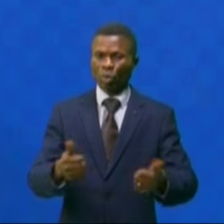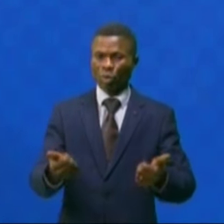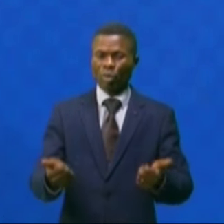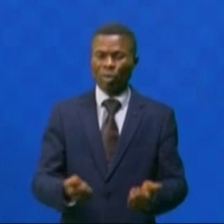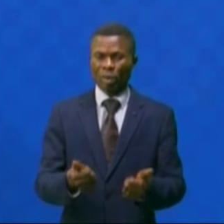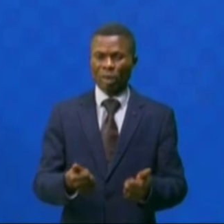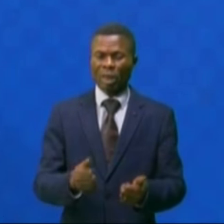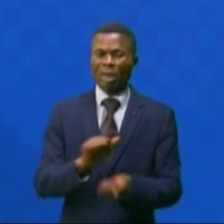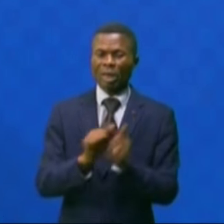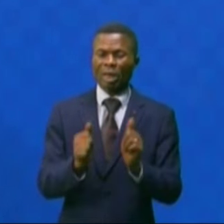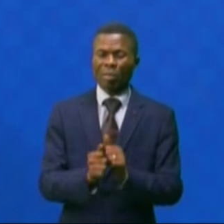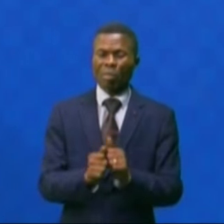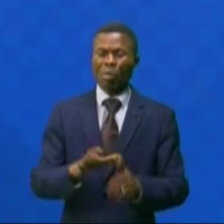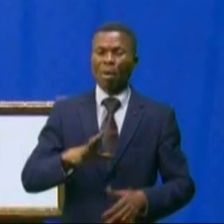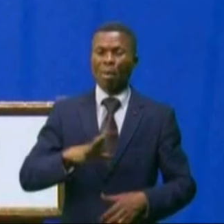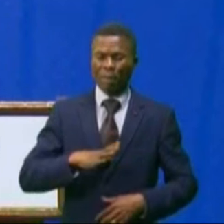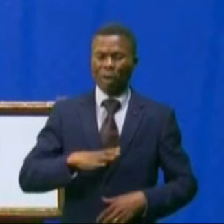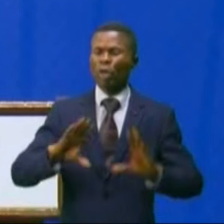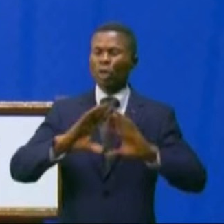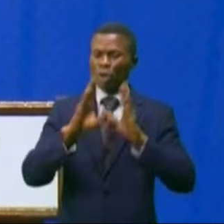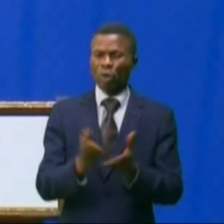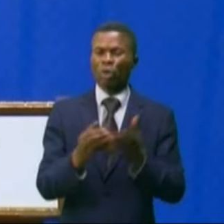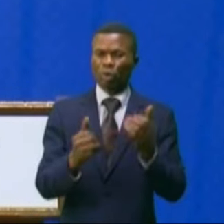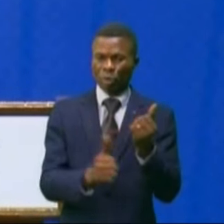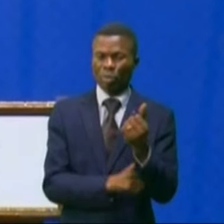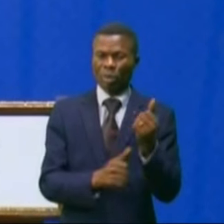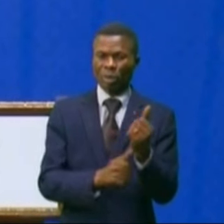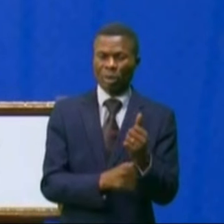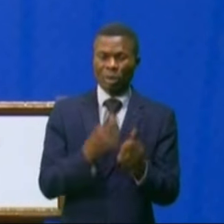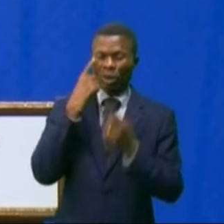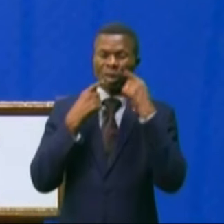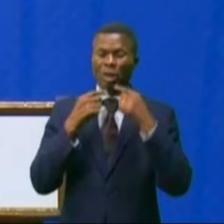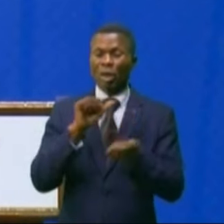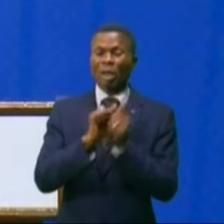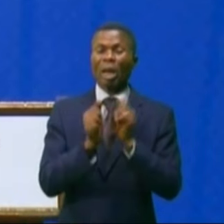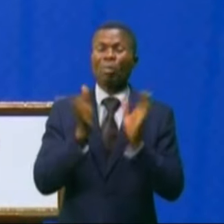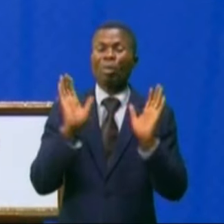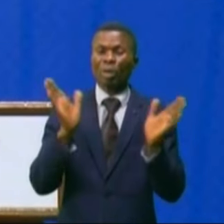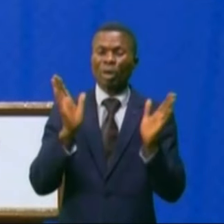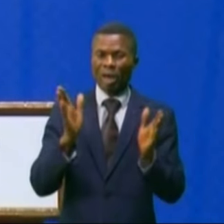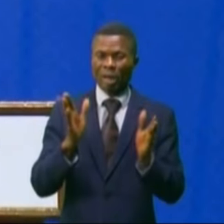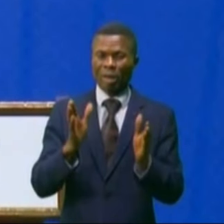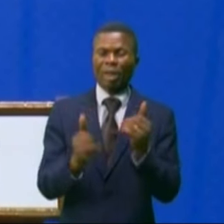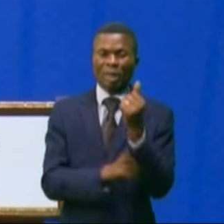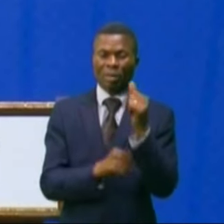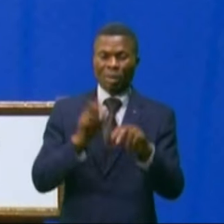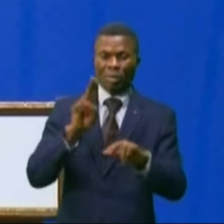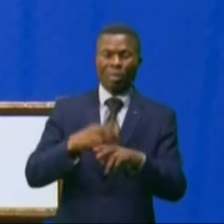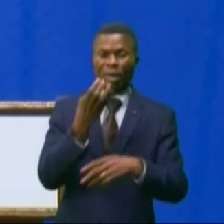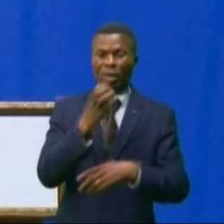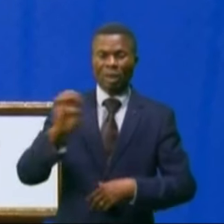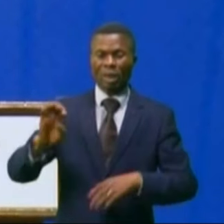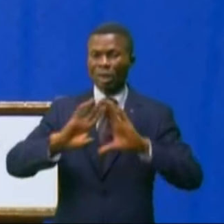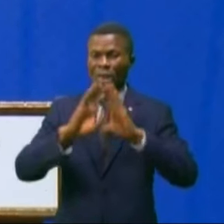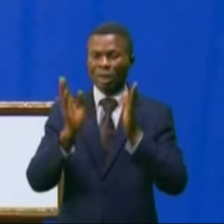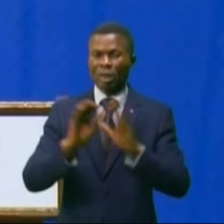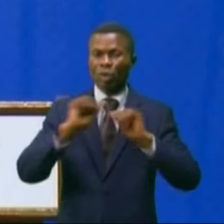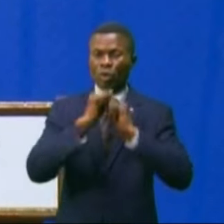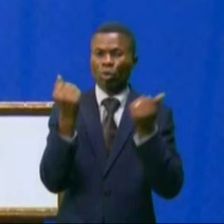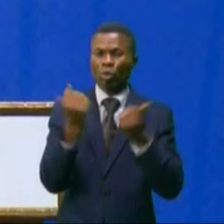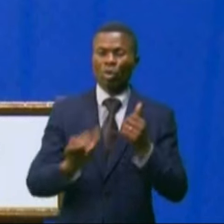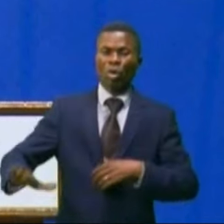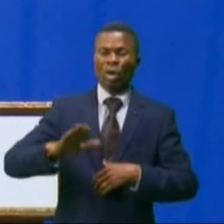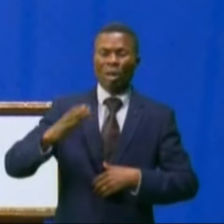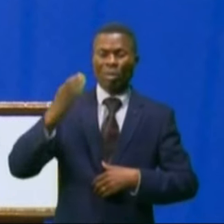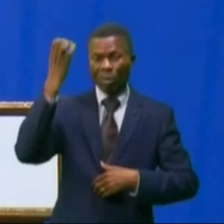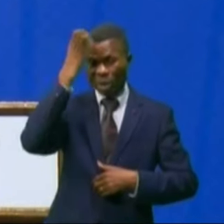forme de contraste. Tout le monde s'est plaint de la gravité de la situation humanitaire. Toutes les agences de grandes nations